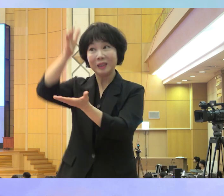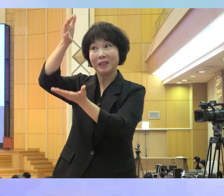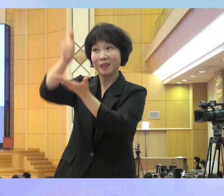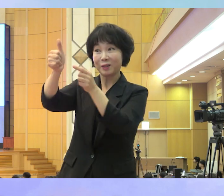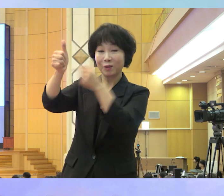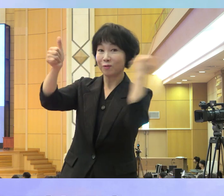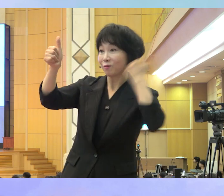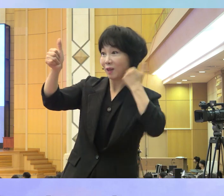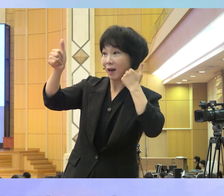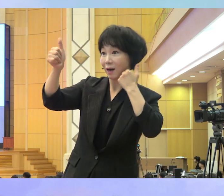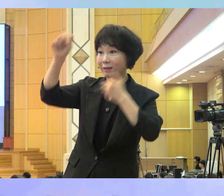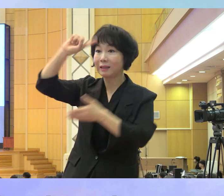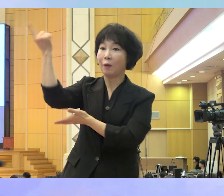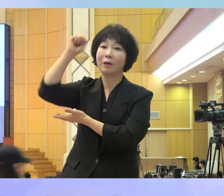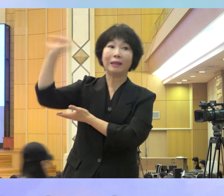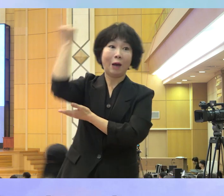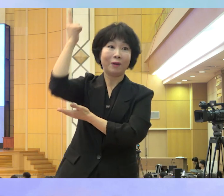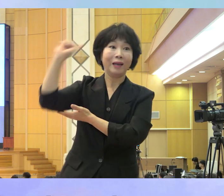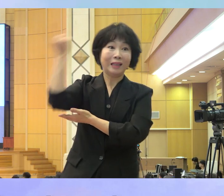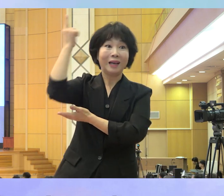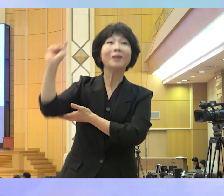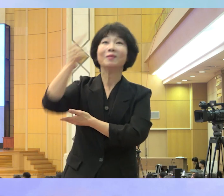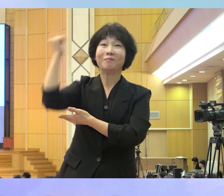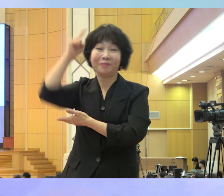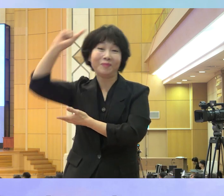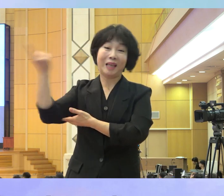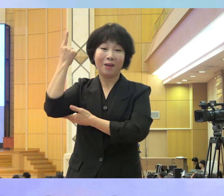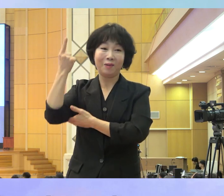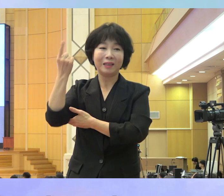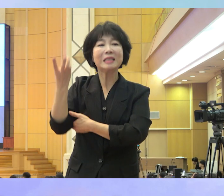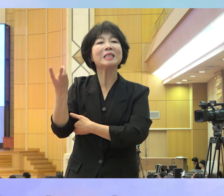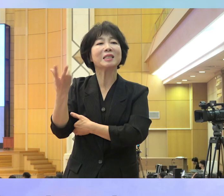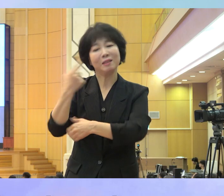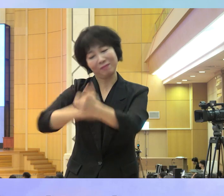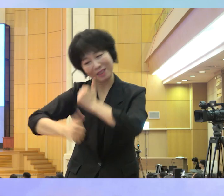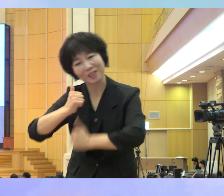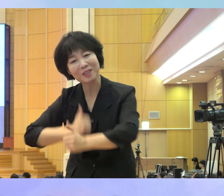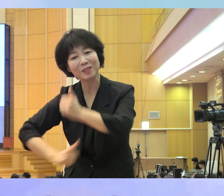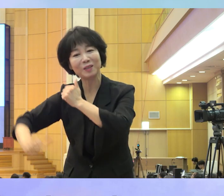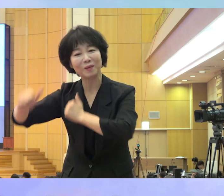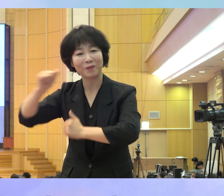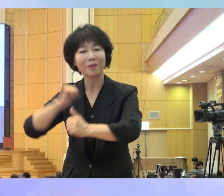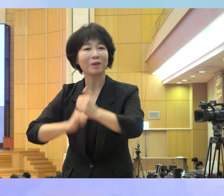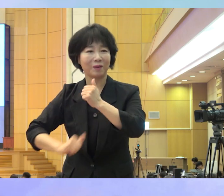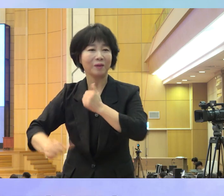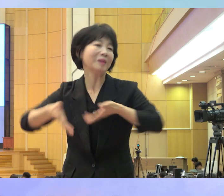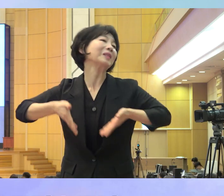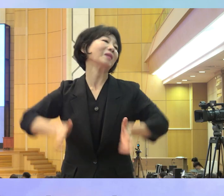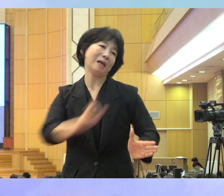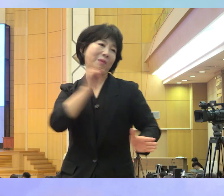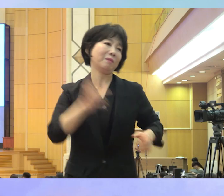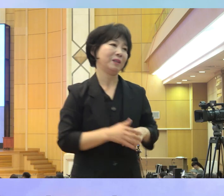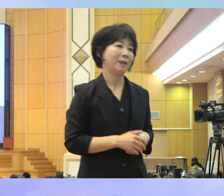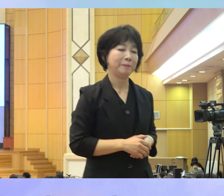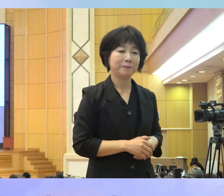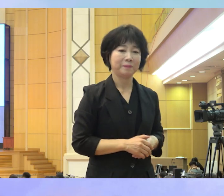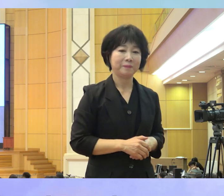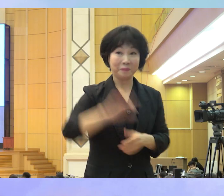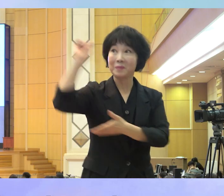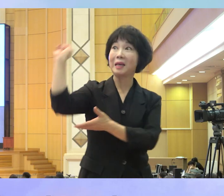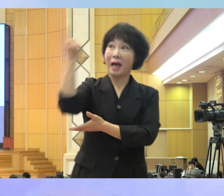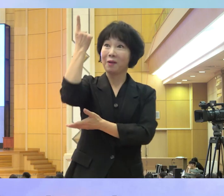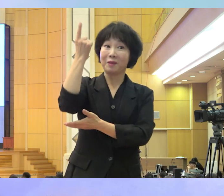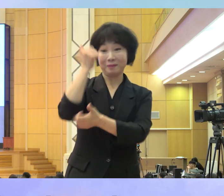다윗의 씨로, 다윗의 씨. 그러니까 예수님은 아브라함과 다윗의 자손이란 말이죠. 그래서